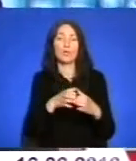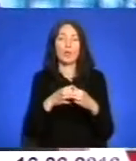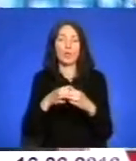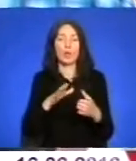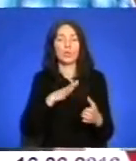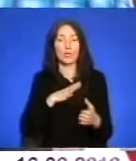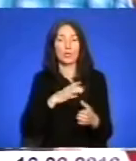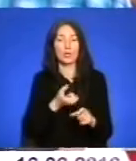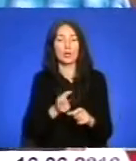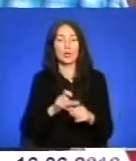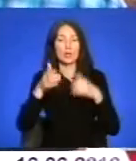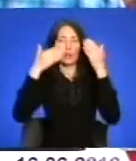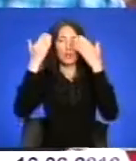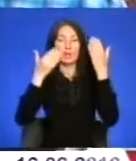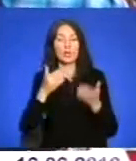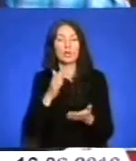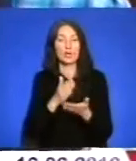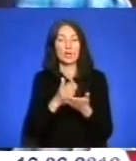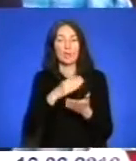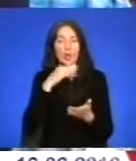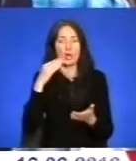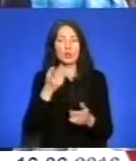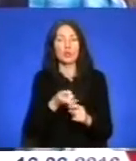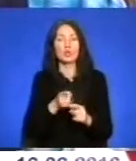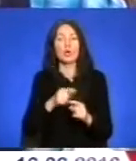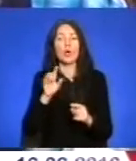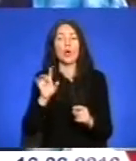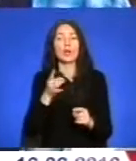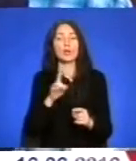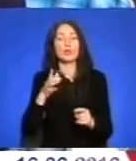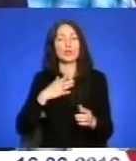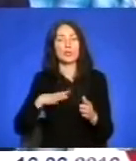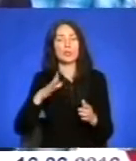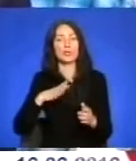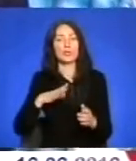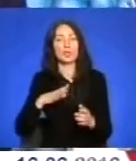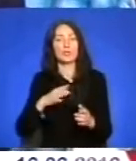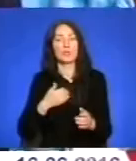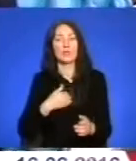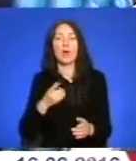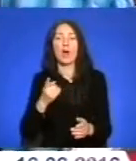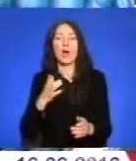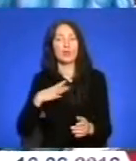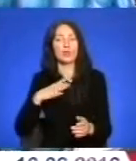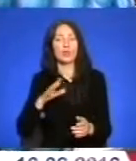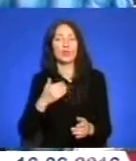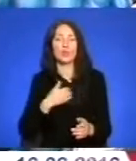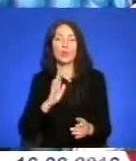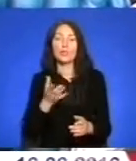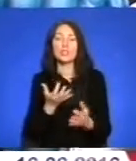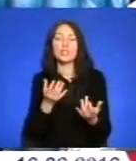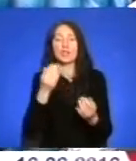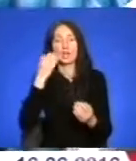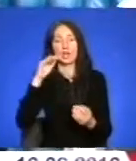і дуже всього веселого є. Цього разу що очікуєте? Я очікую, що мені буде ще краще